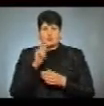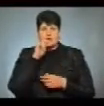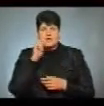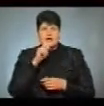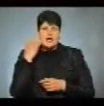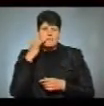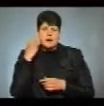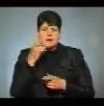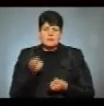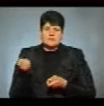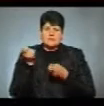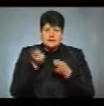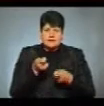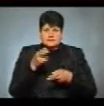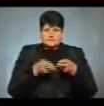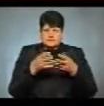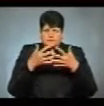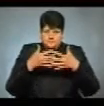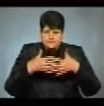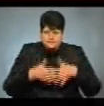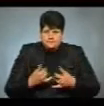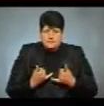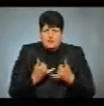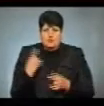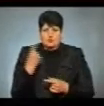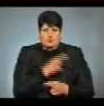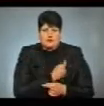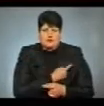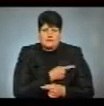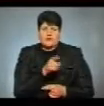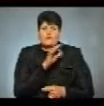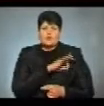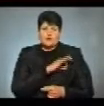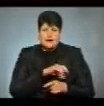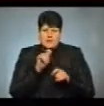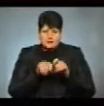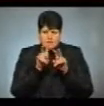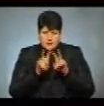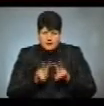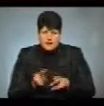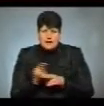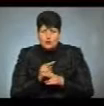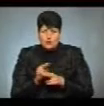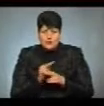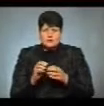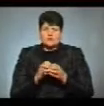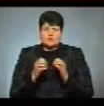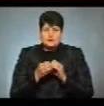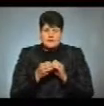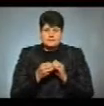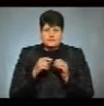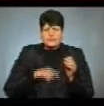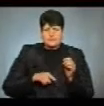передали цистоуретоскоп для Тернопільської обласної дитячої лікарні. Прилад використовують для діагностики та лікування патологій